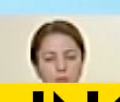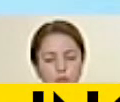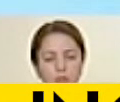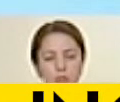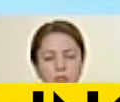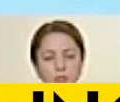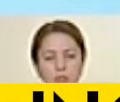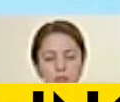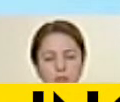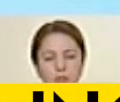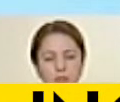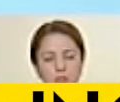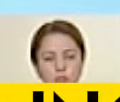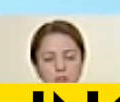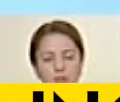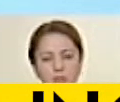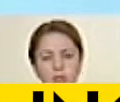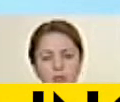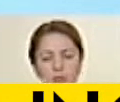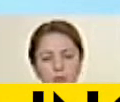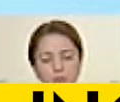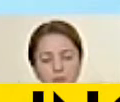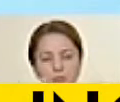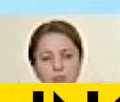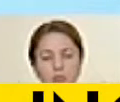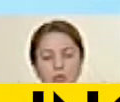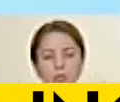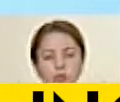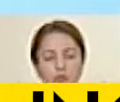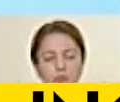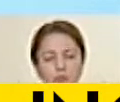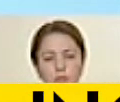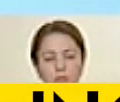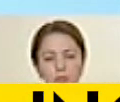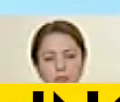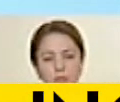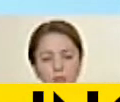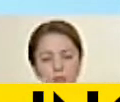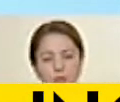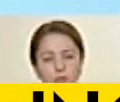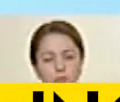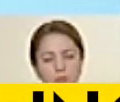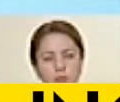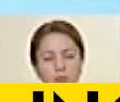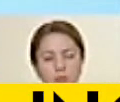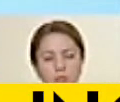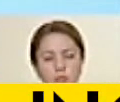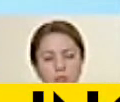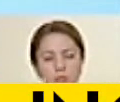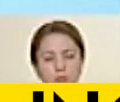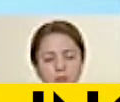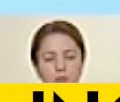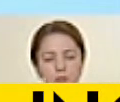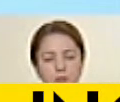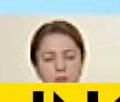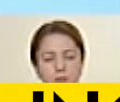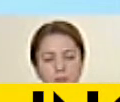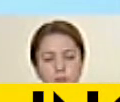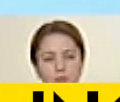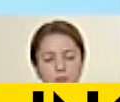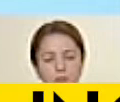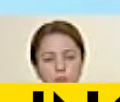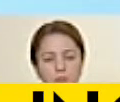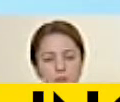atrofidagi hududlarni yuklarning asosiy qismini, demak, tashib berishi bilan ajralib turadi. Qisqa, ya'ni 100